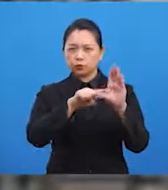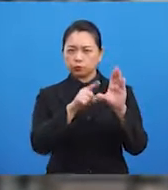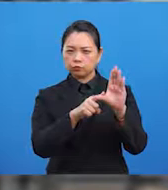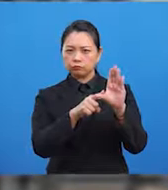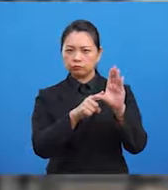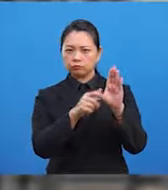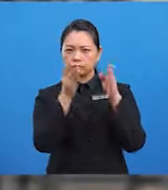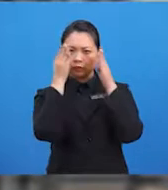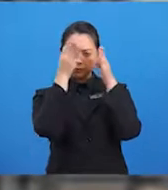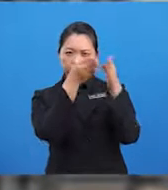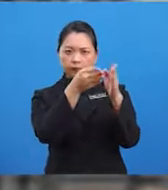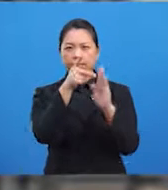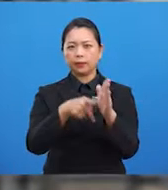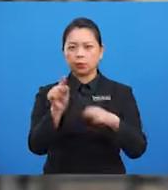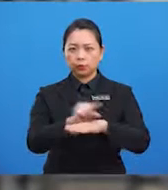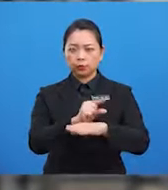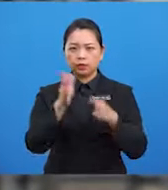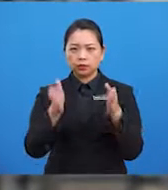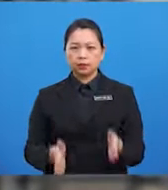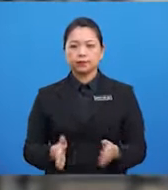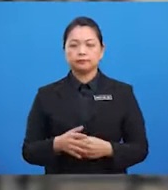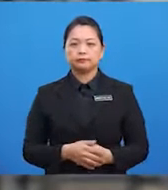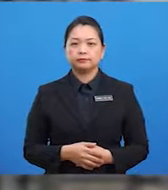pandangan pengguna.